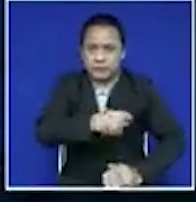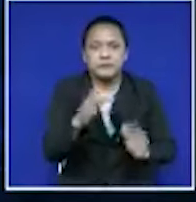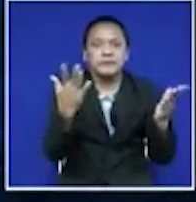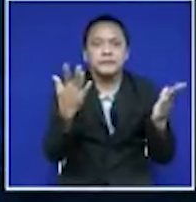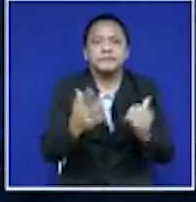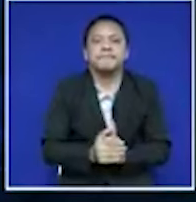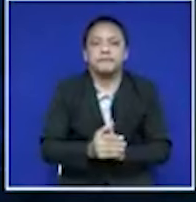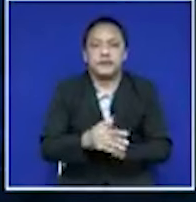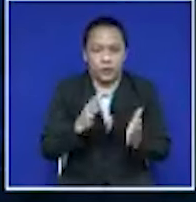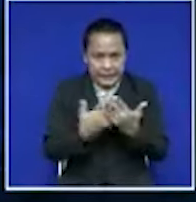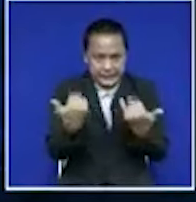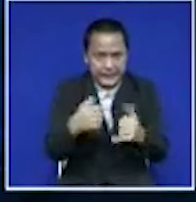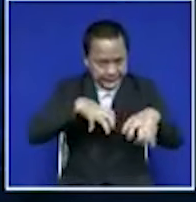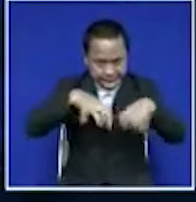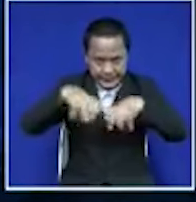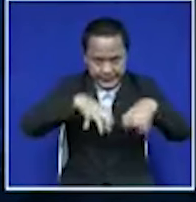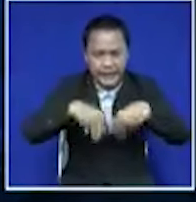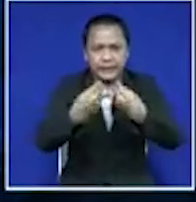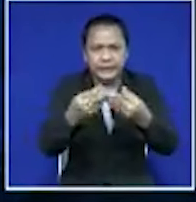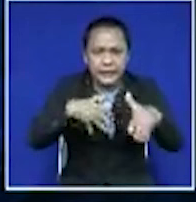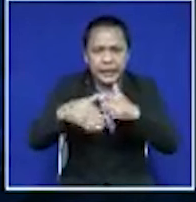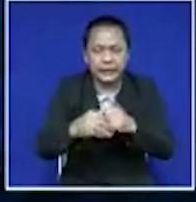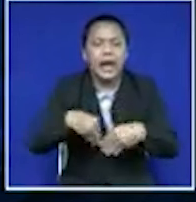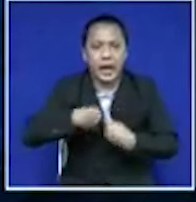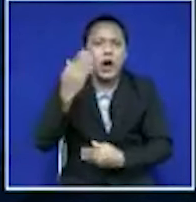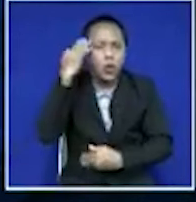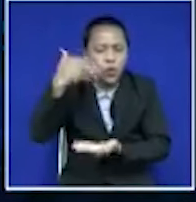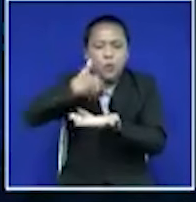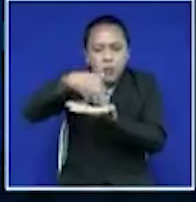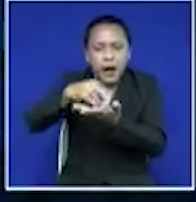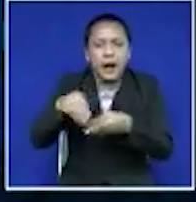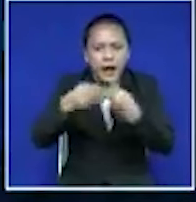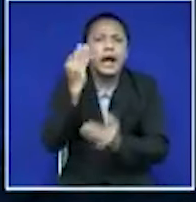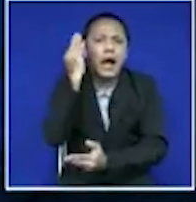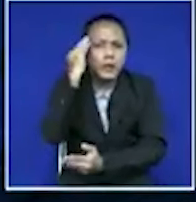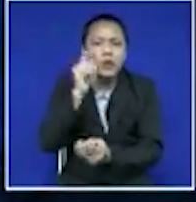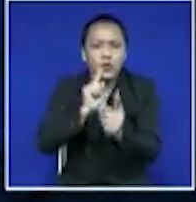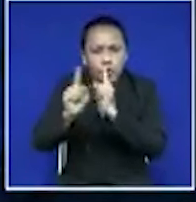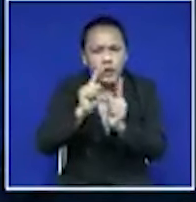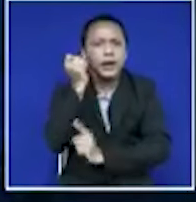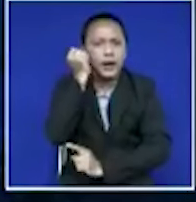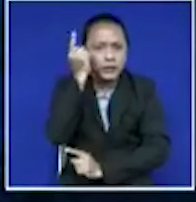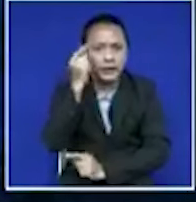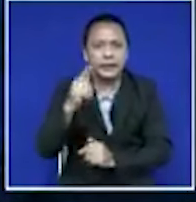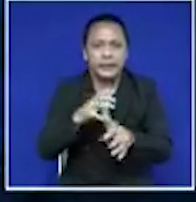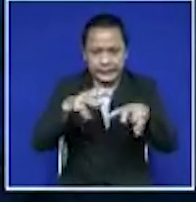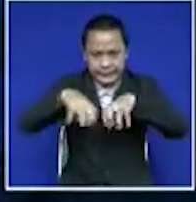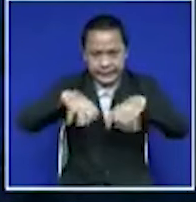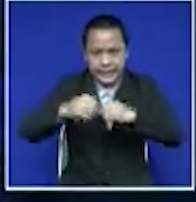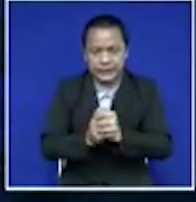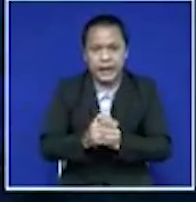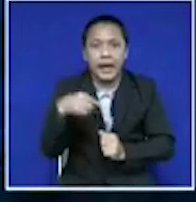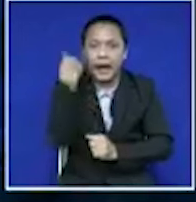อนนี้รีบจัดการรับรู้เข้าใจแล้วก็จัดการให้ได้นะครับทางท่าน